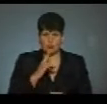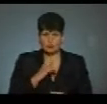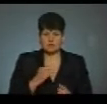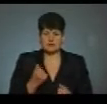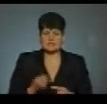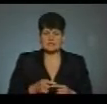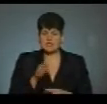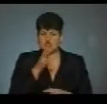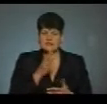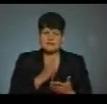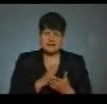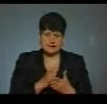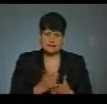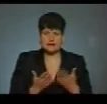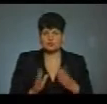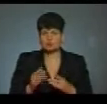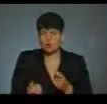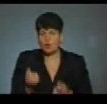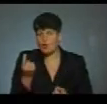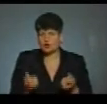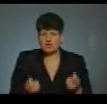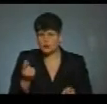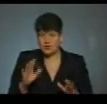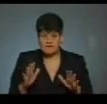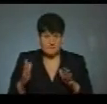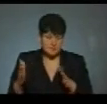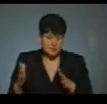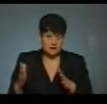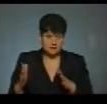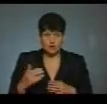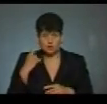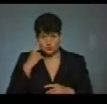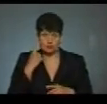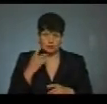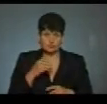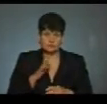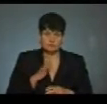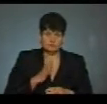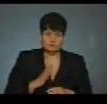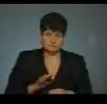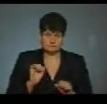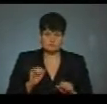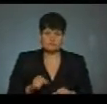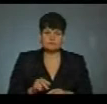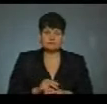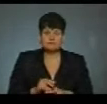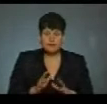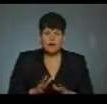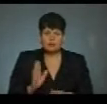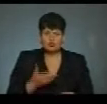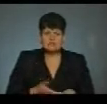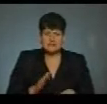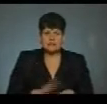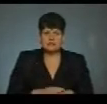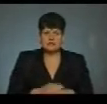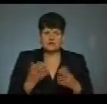цей час є. Якщо будуть поодинокі випадки, то, думаю, раду дамо. От, ну а як будуть тяжкі, складні,